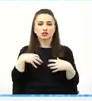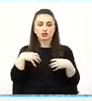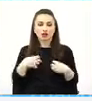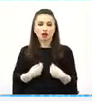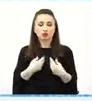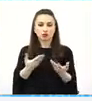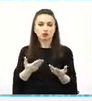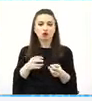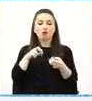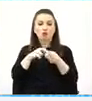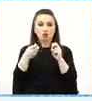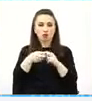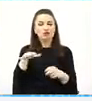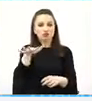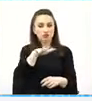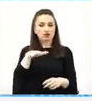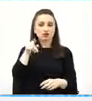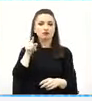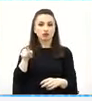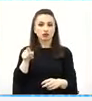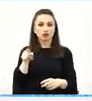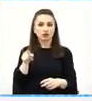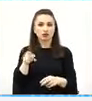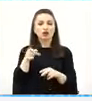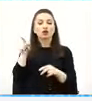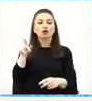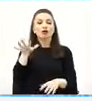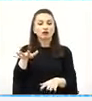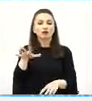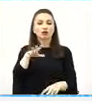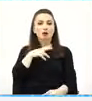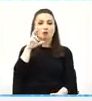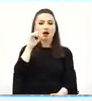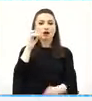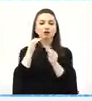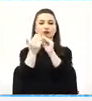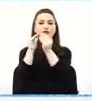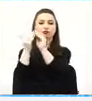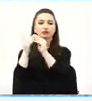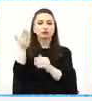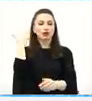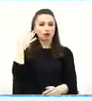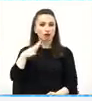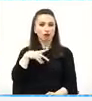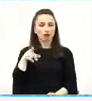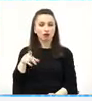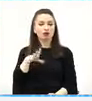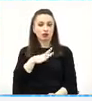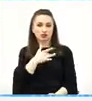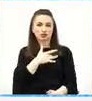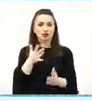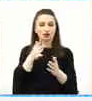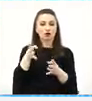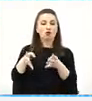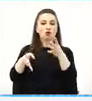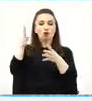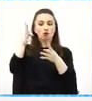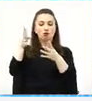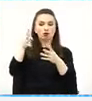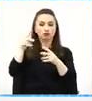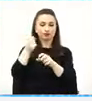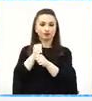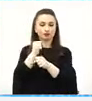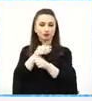სამწუხაროდ პრობლემური სივრცე. იქ იყო ბარაკები, სადაც სავარაუდოდ მოხდებოდა კორპუსის